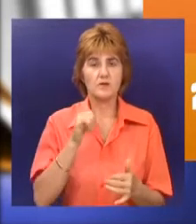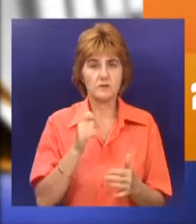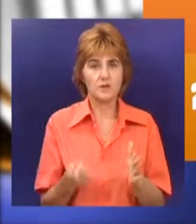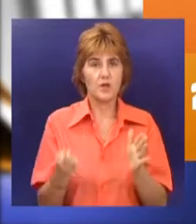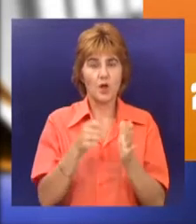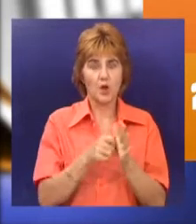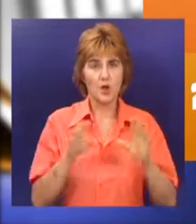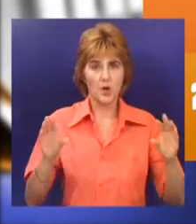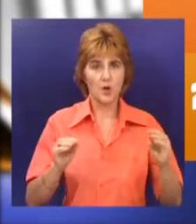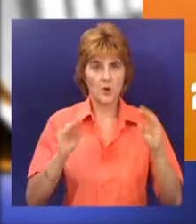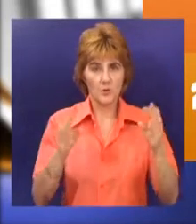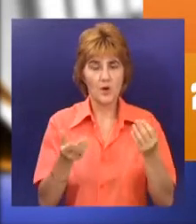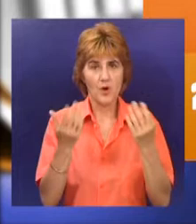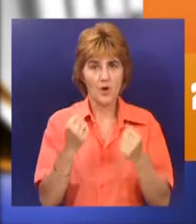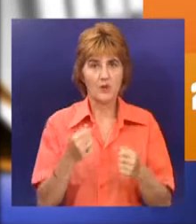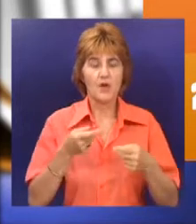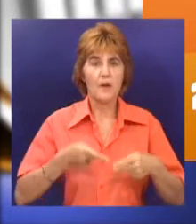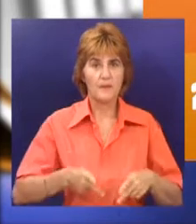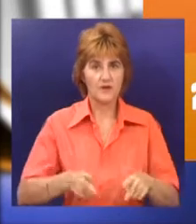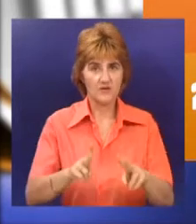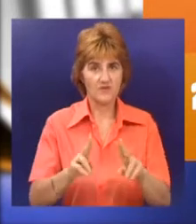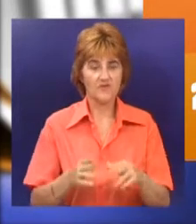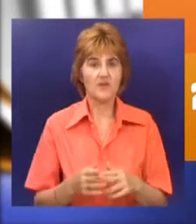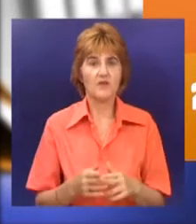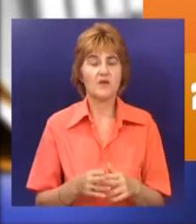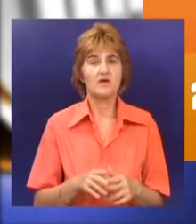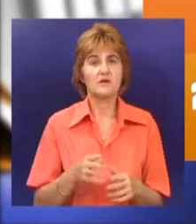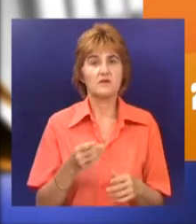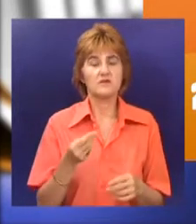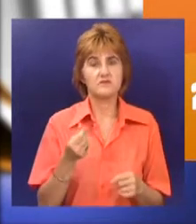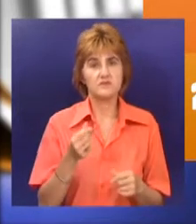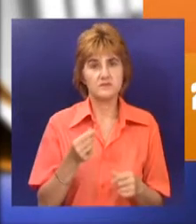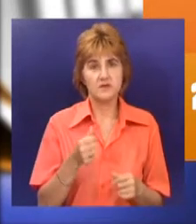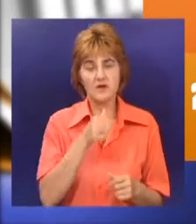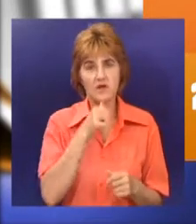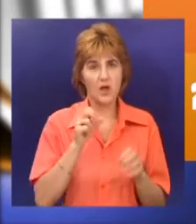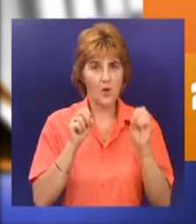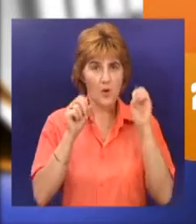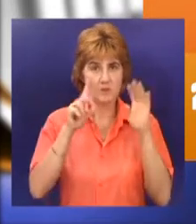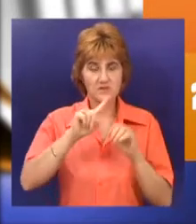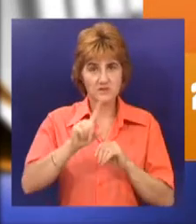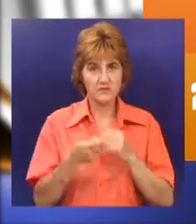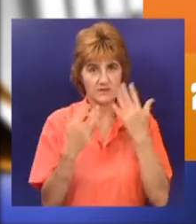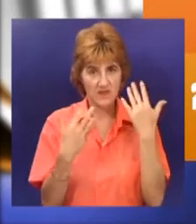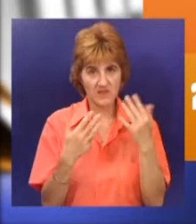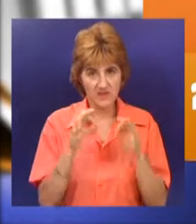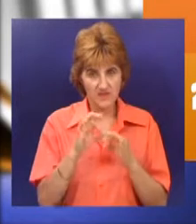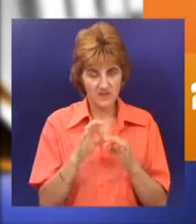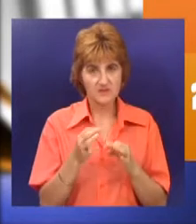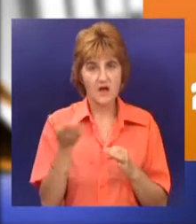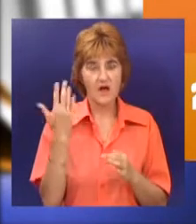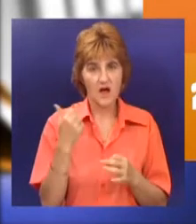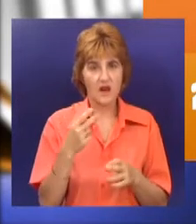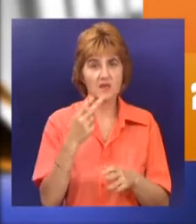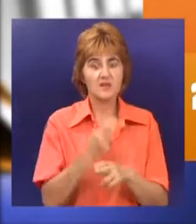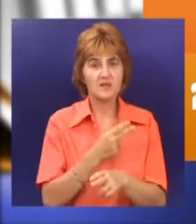uzimajući naravno za repernu cenu, upravo ovu cenu tržišnu od 18,90 sa PDV-om, ali sa